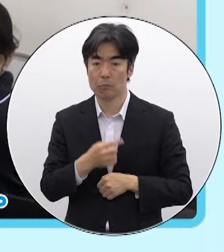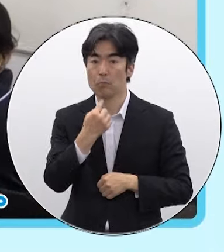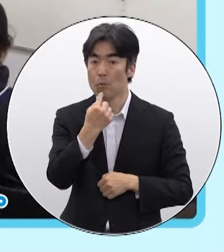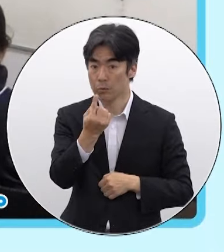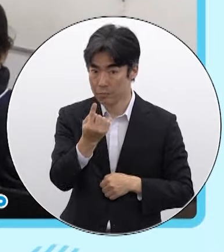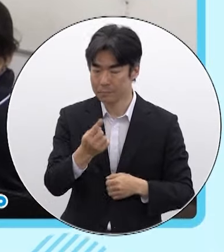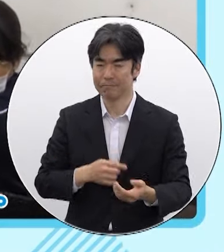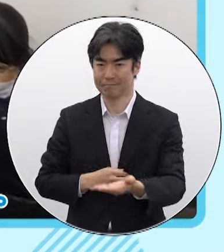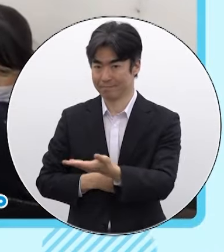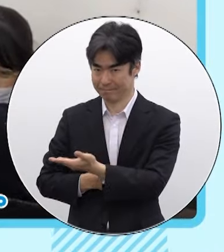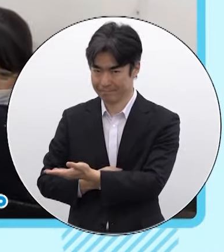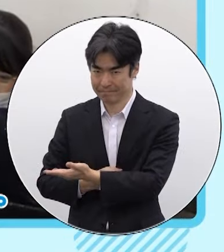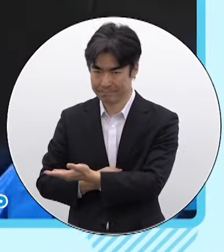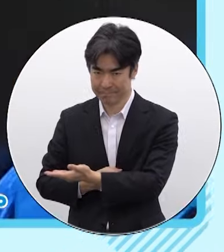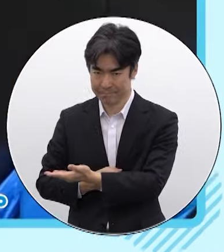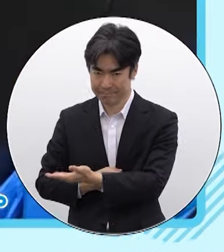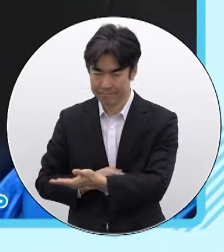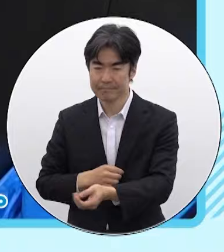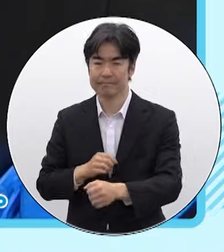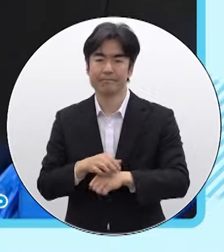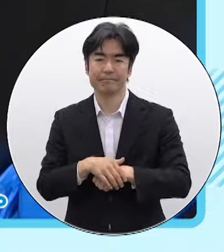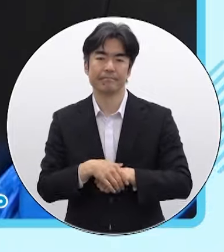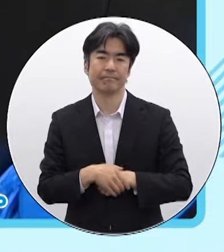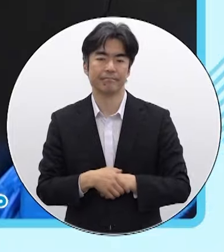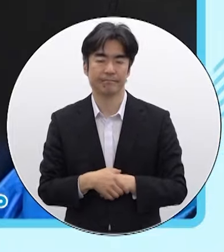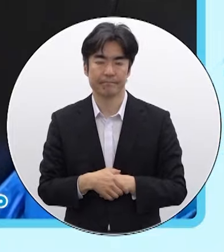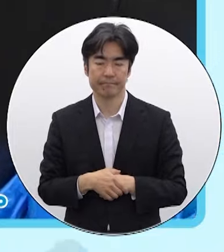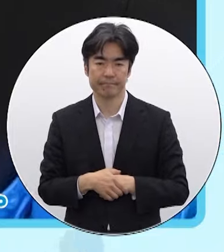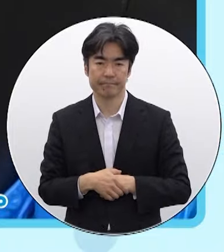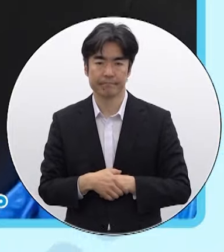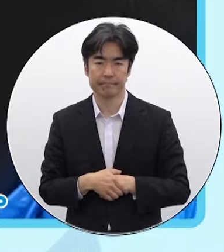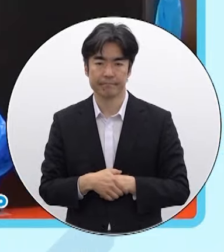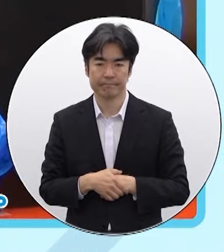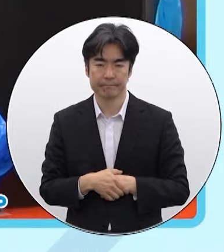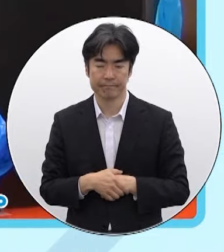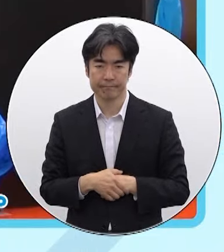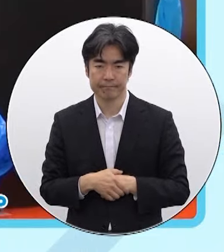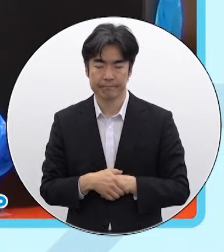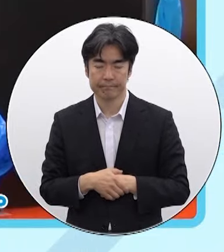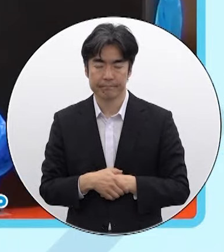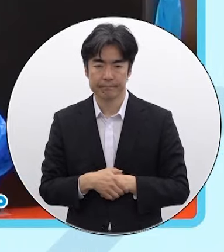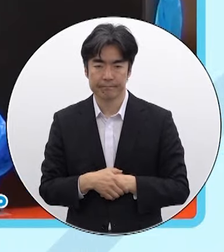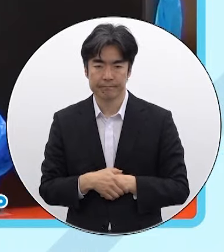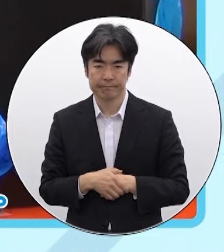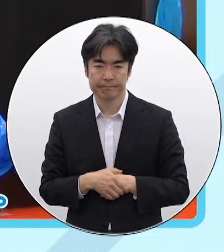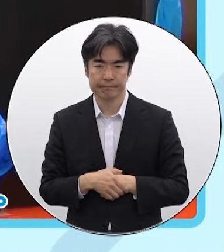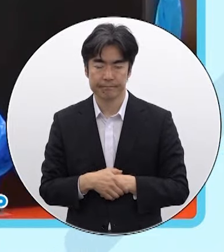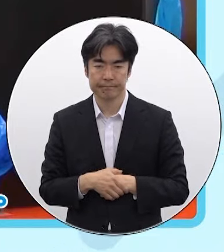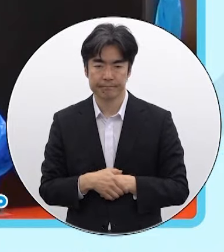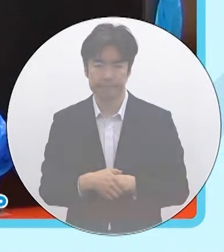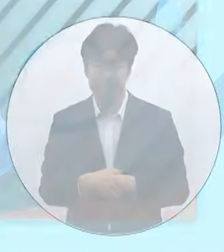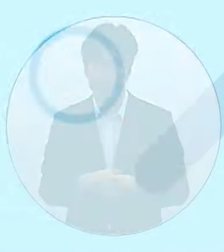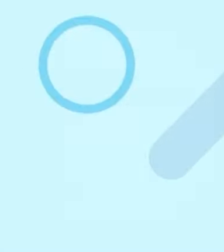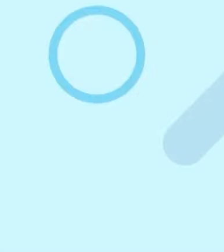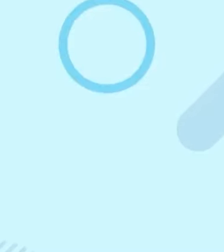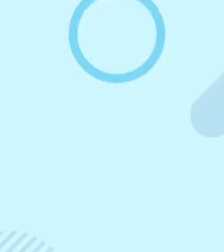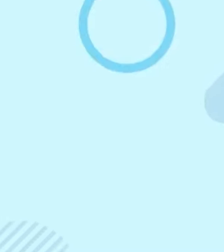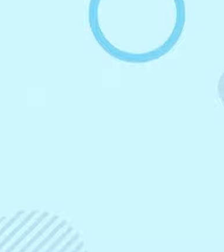コレスマイルでは越谷保育専門学校人形劇団ルリコサークルの皆さんをご紹介します